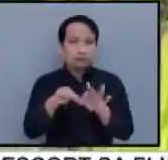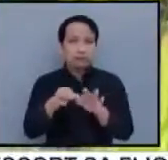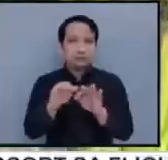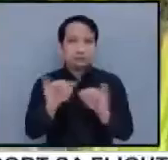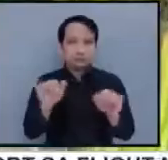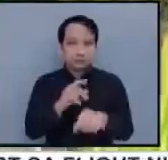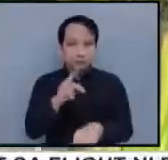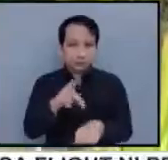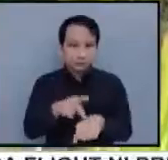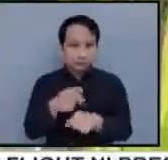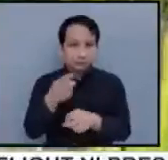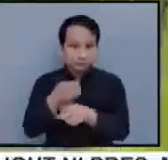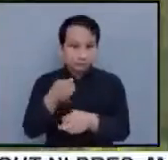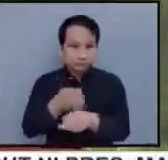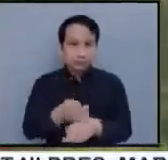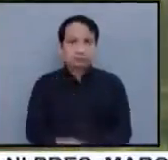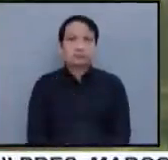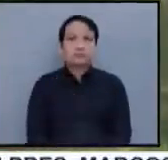Pilipinas.